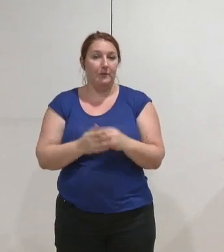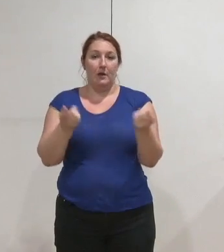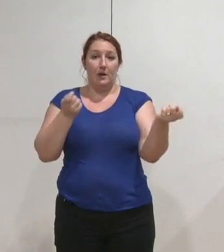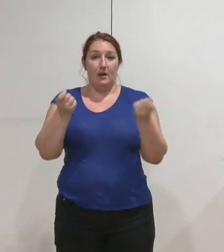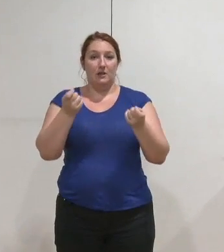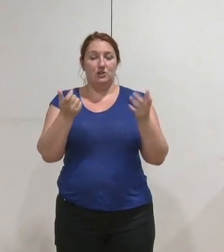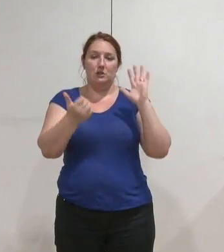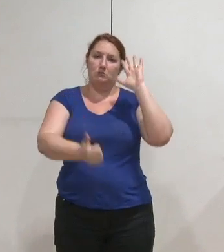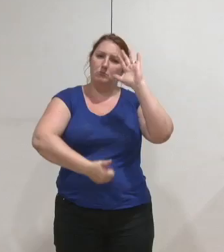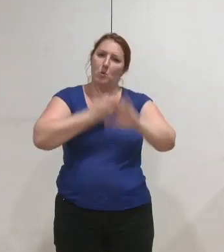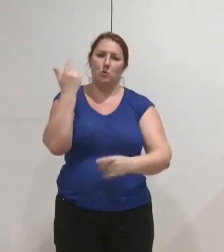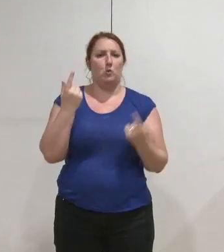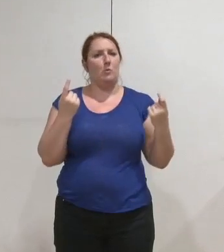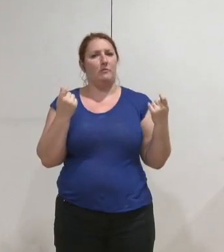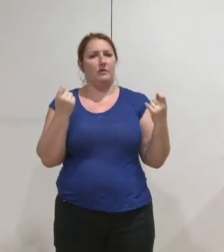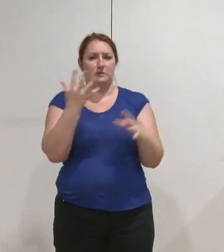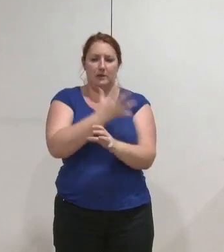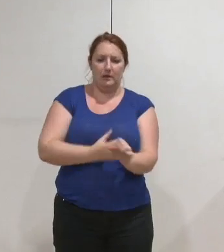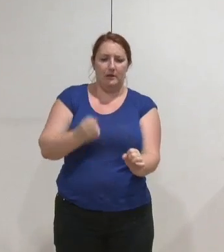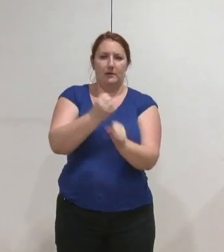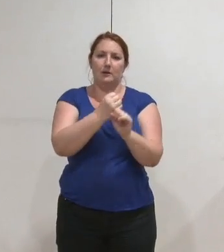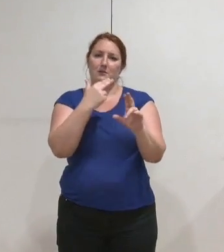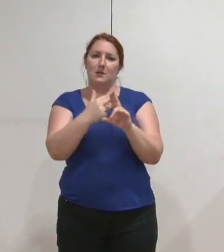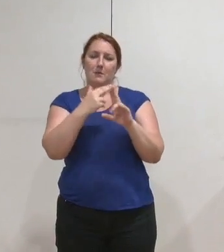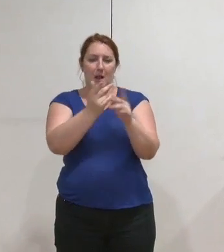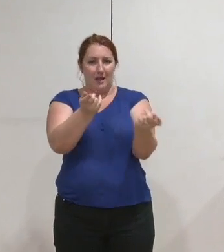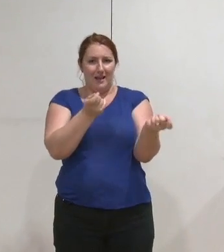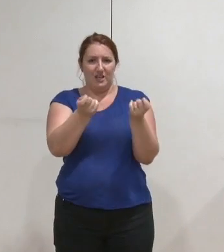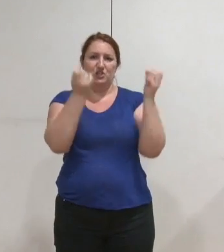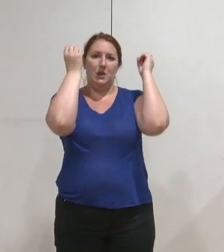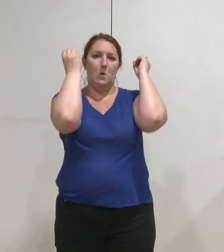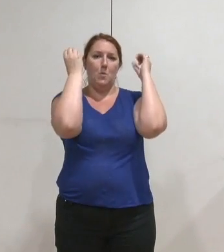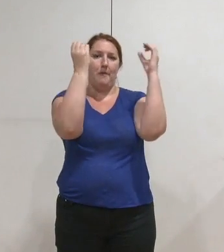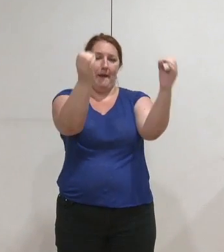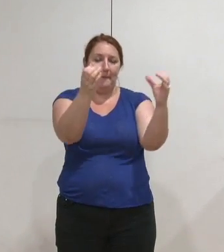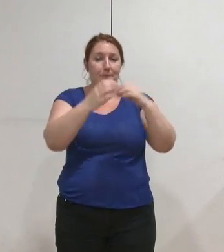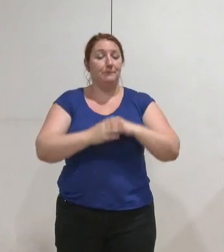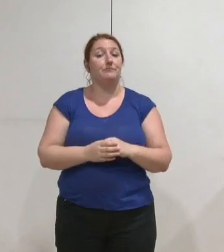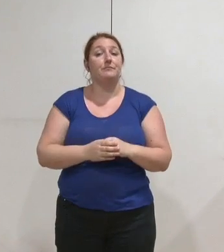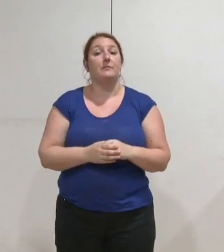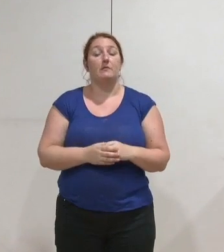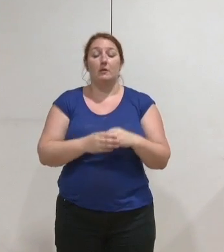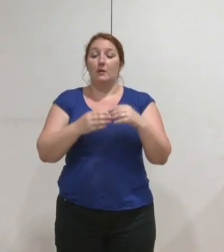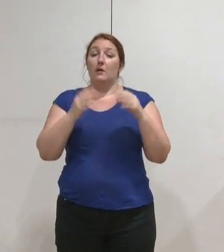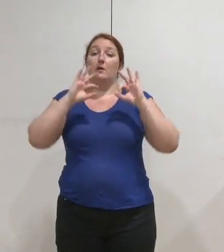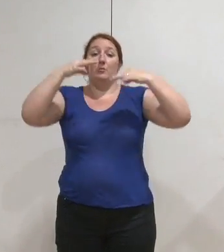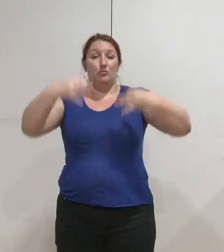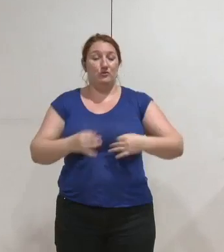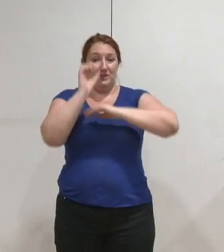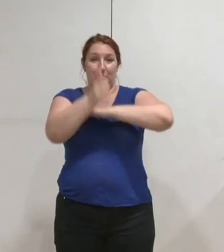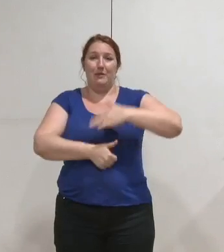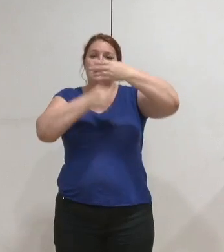autonomie financière d régie lumière qui implique la suppression de toutes les inscriptions présentes dans le budget